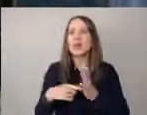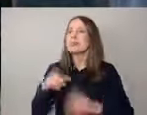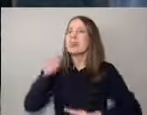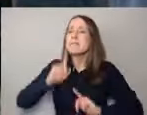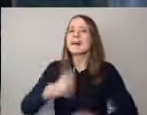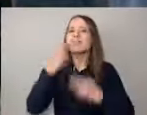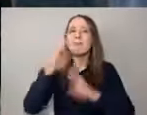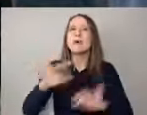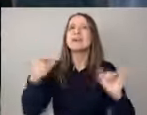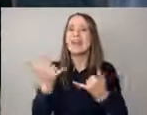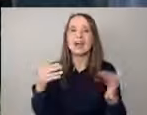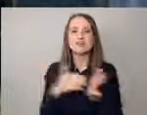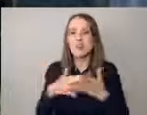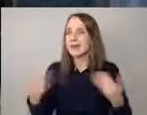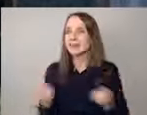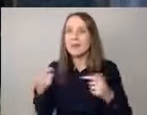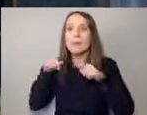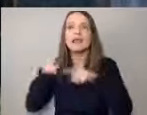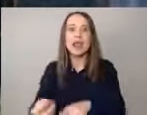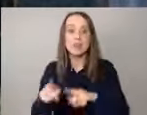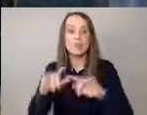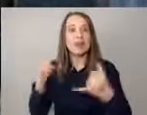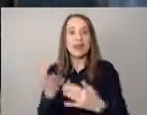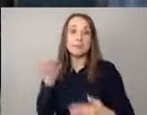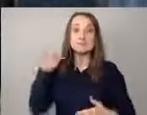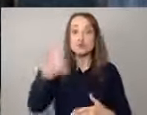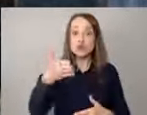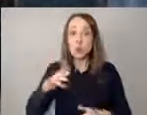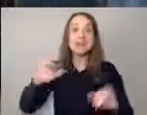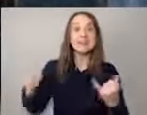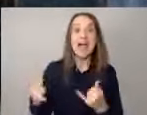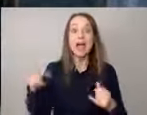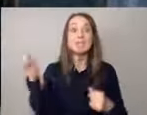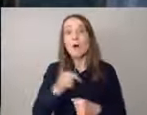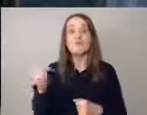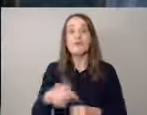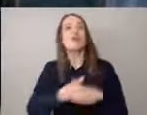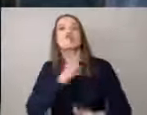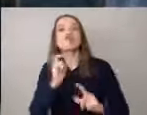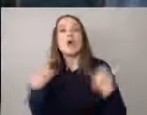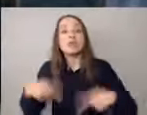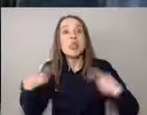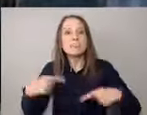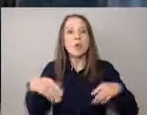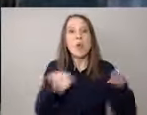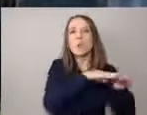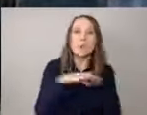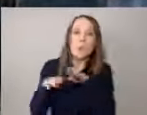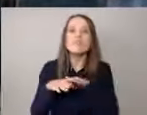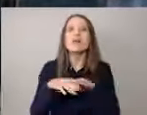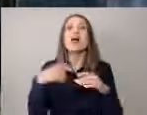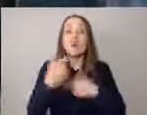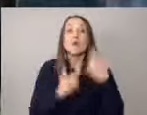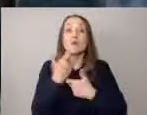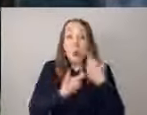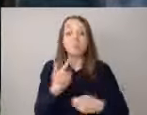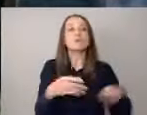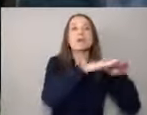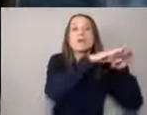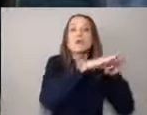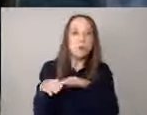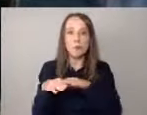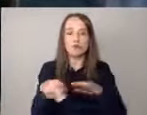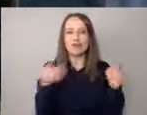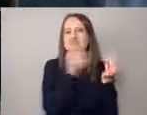kierunek działania na przyszłość, na wyrównywanie nierówności. Na przykład, tak jak ja proponuję i gwarantuję, na